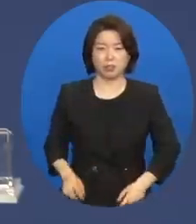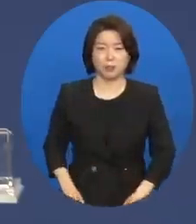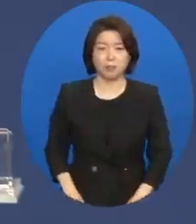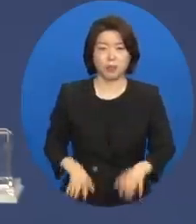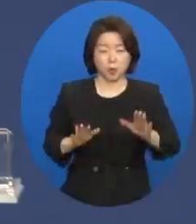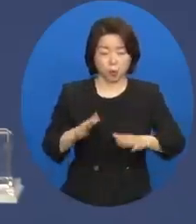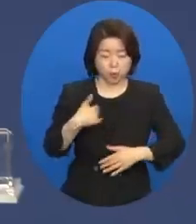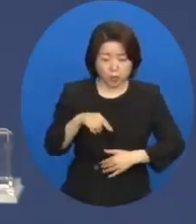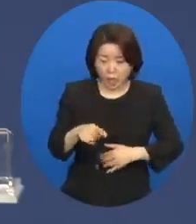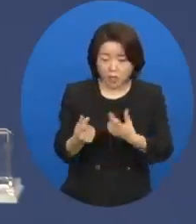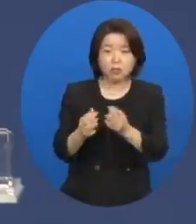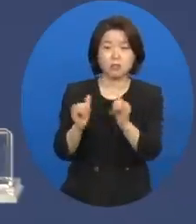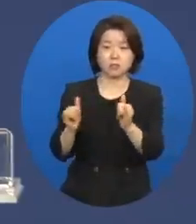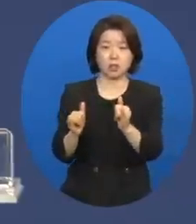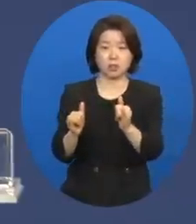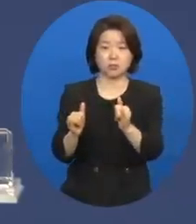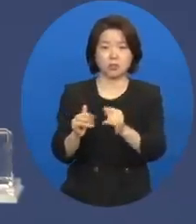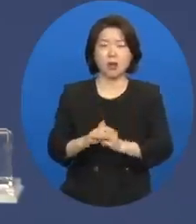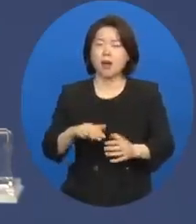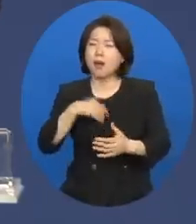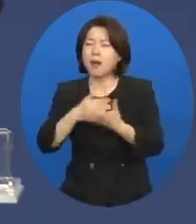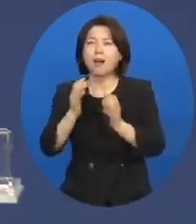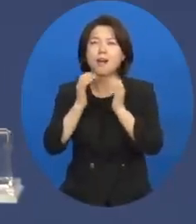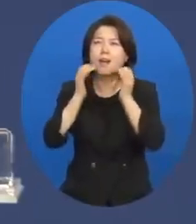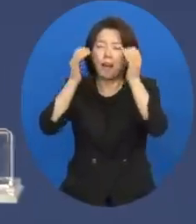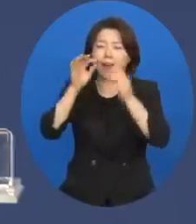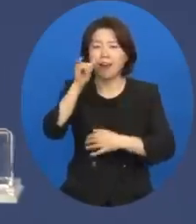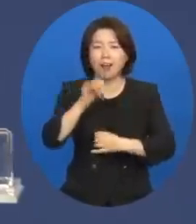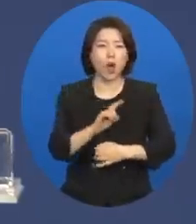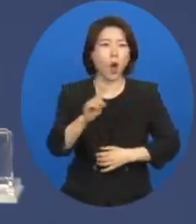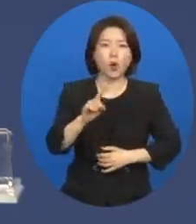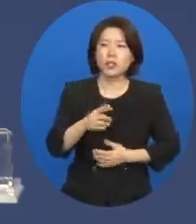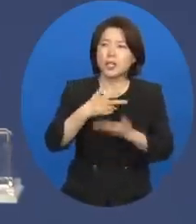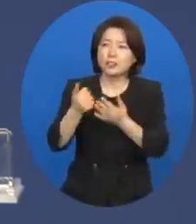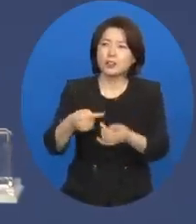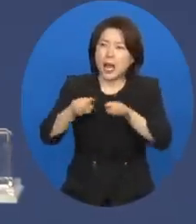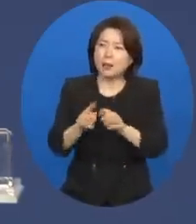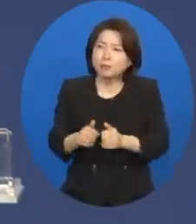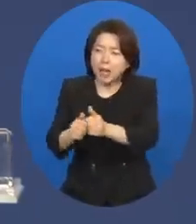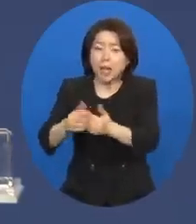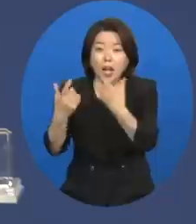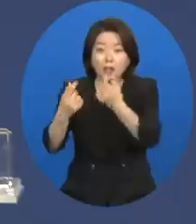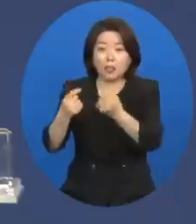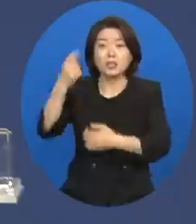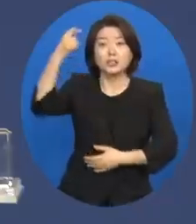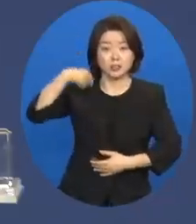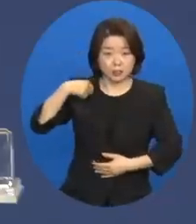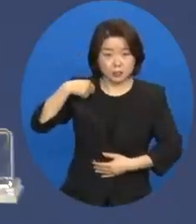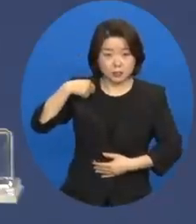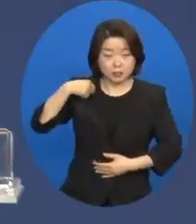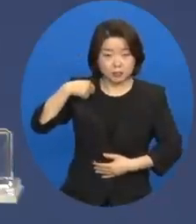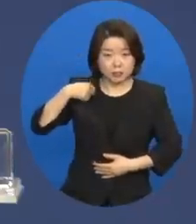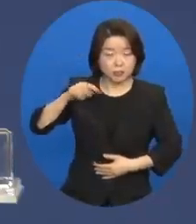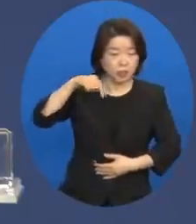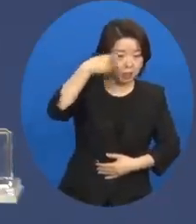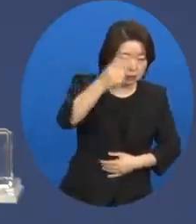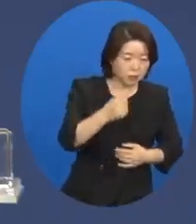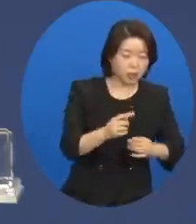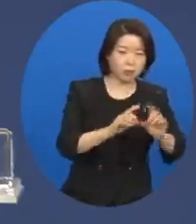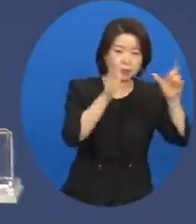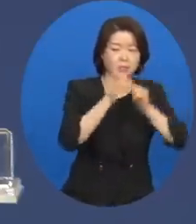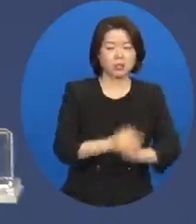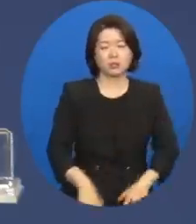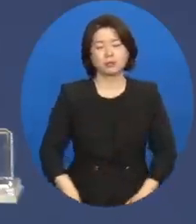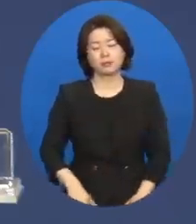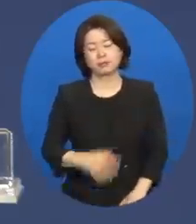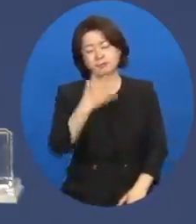오늘은 이런 사람이었어요. 너무나 막 감격해서 그냥 어디라도 주님과 함께 갈 수 있을 것만 같았어요. 그런데 그 다음날 풀이 확